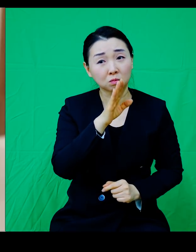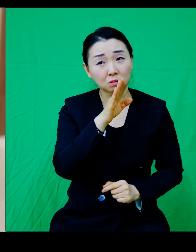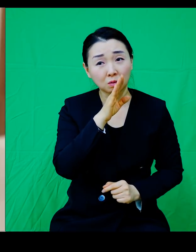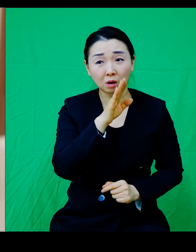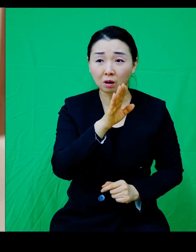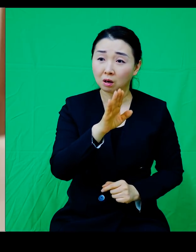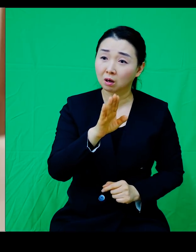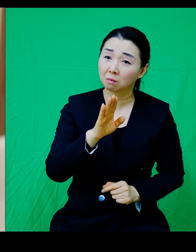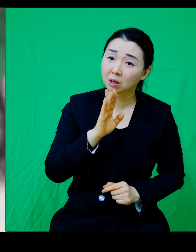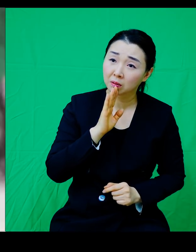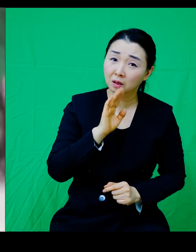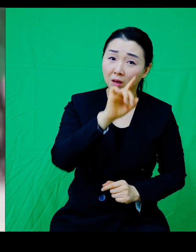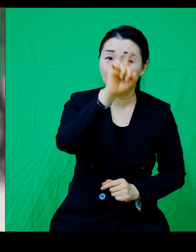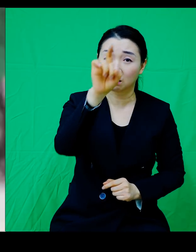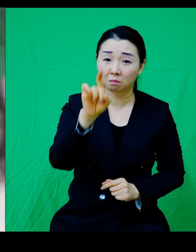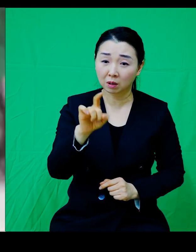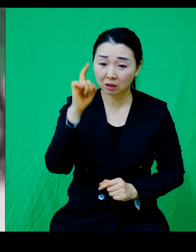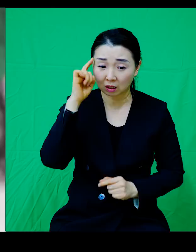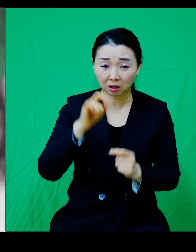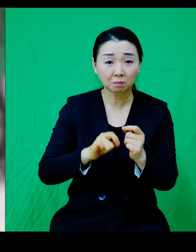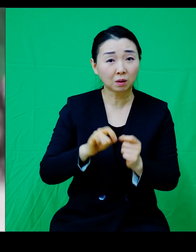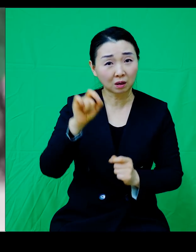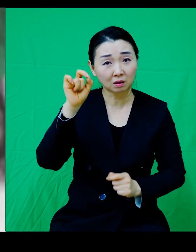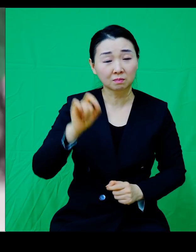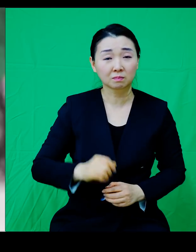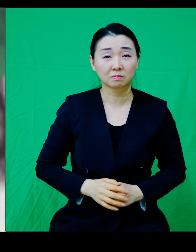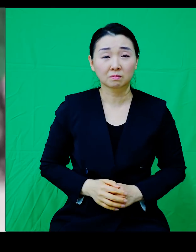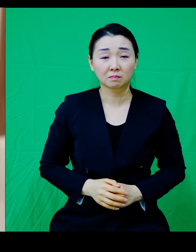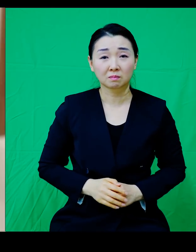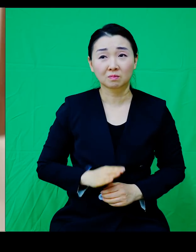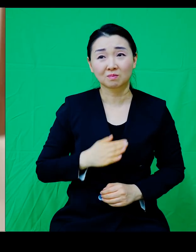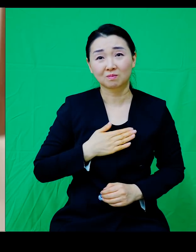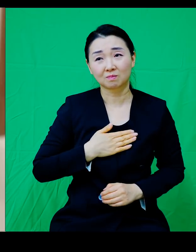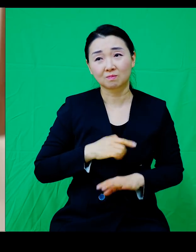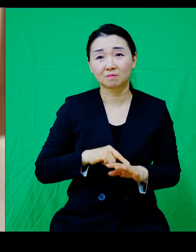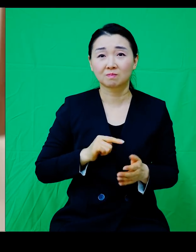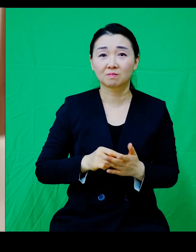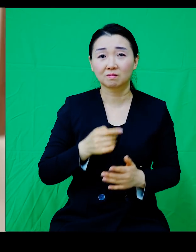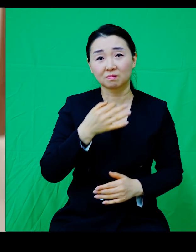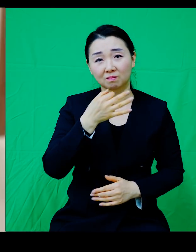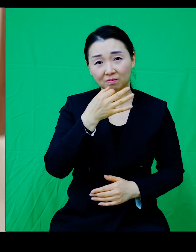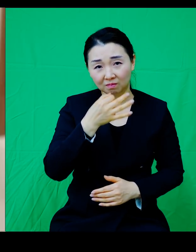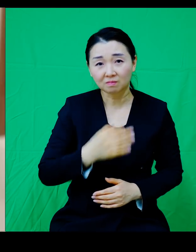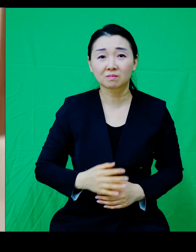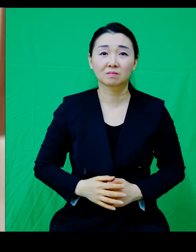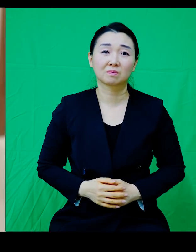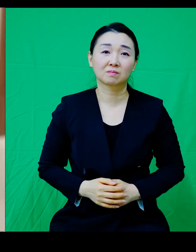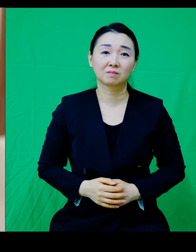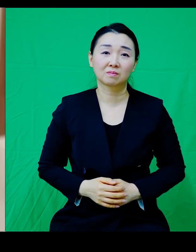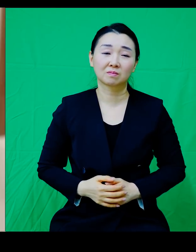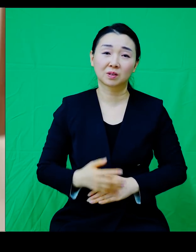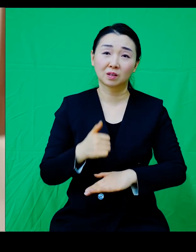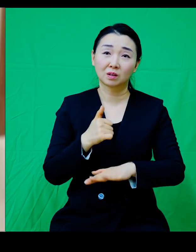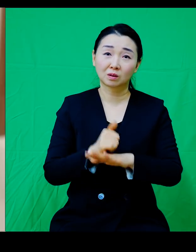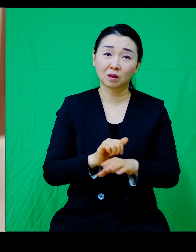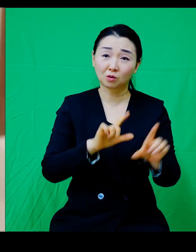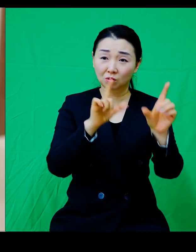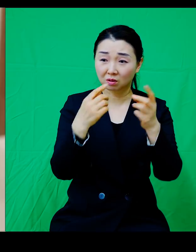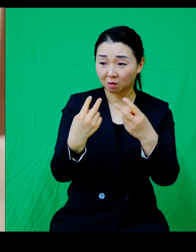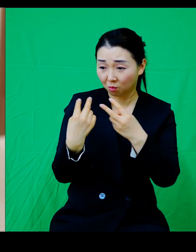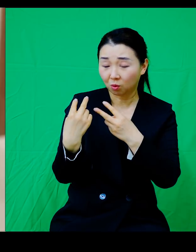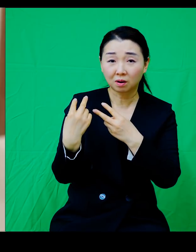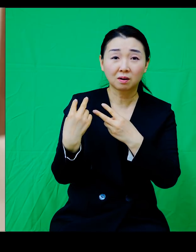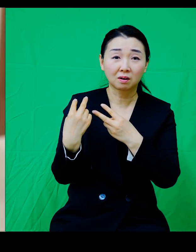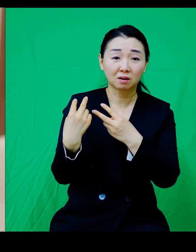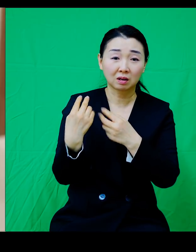되게 오랫동안 했던 것 같아요. 그랬을 것 같아요. 그래서 너무 힘들었는데 나중에 이제